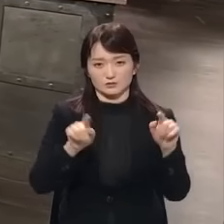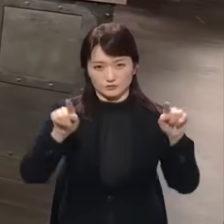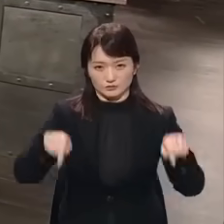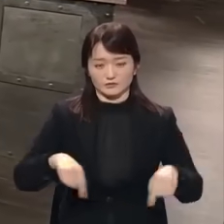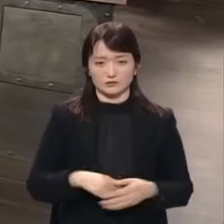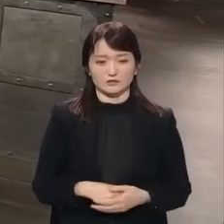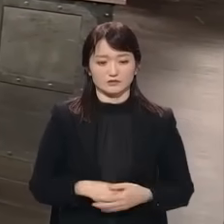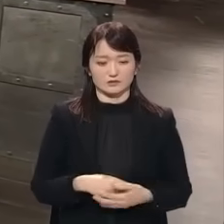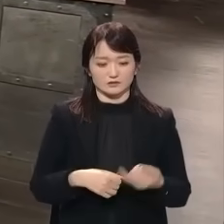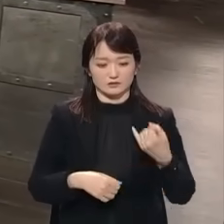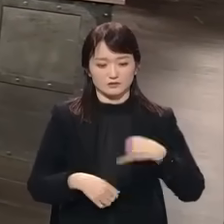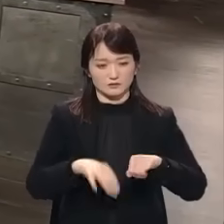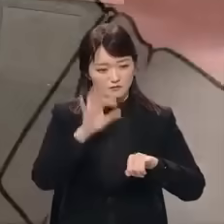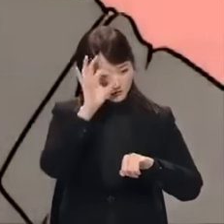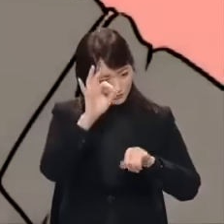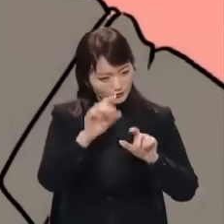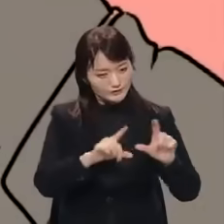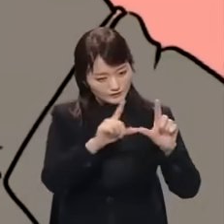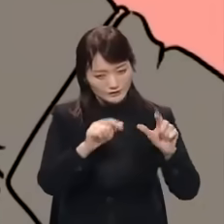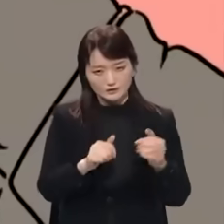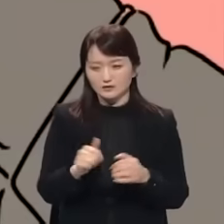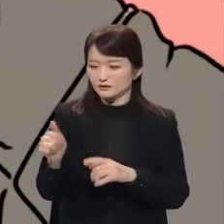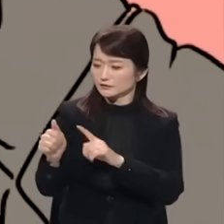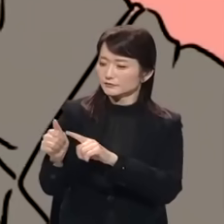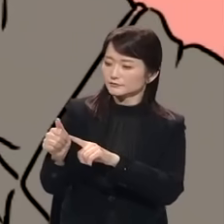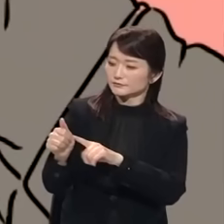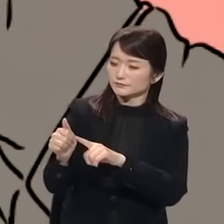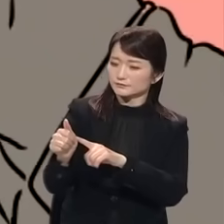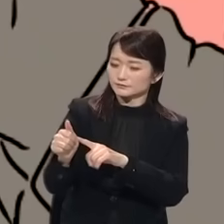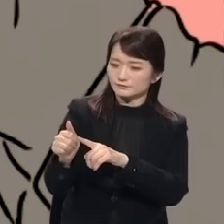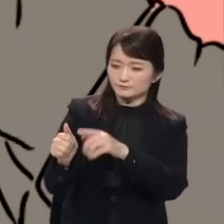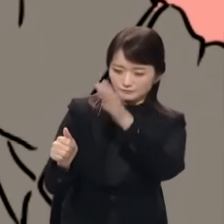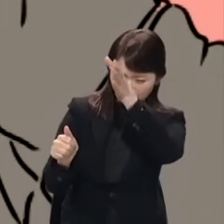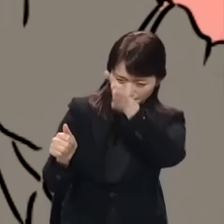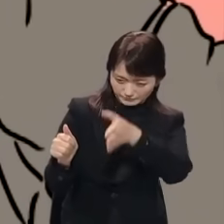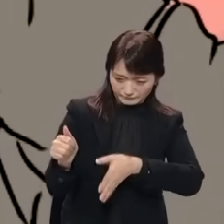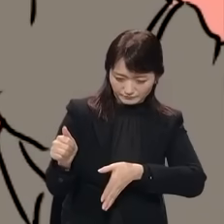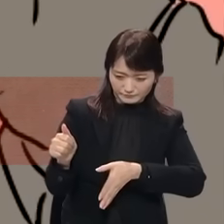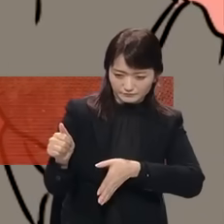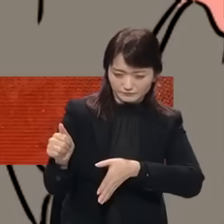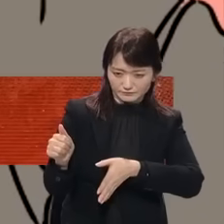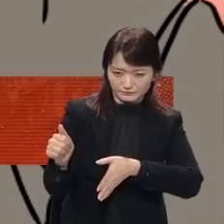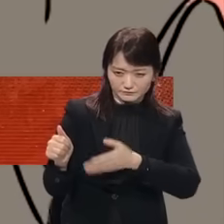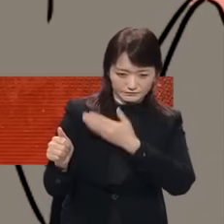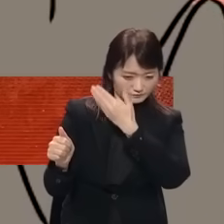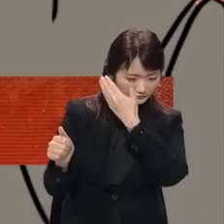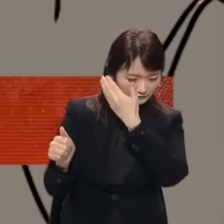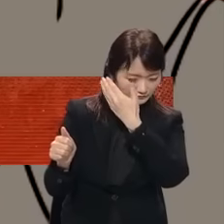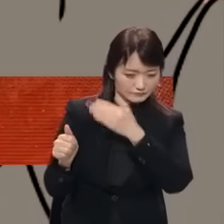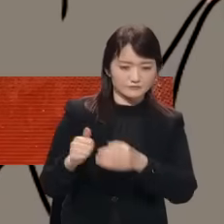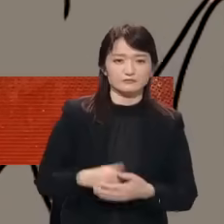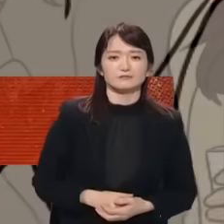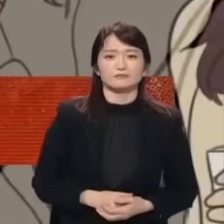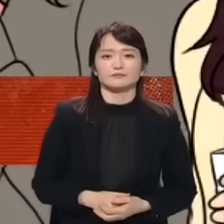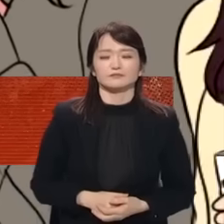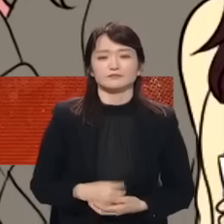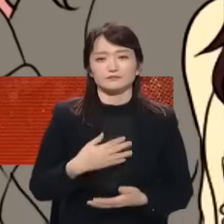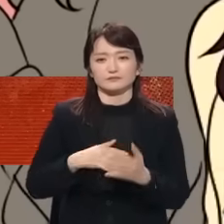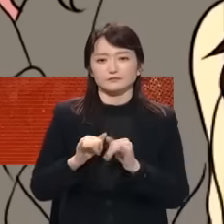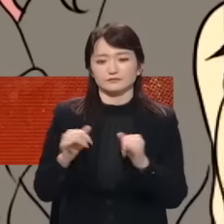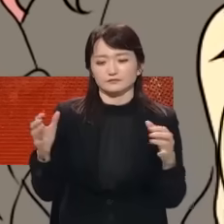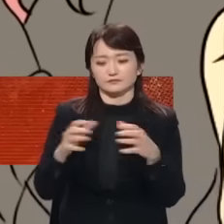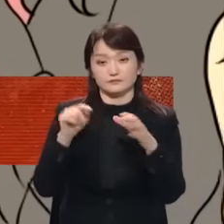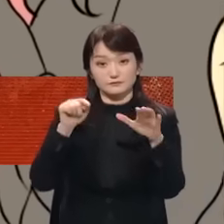애들만 바라보고 살아야지 하고서는 남성들에게는 철벽을 치고 지내 왔는데 우연히 지인 모임 나갔다가 그 비슷한 처지에